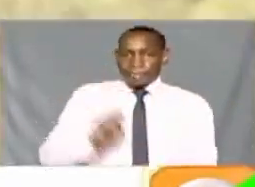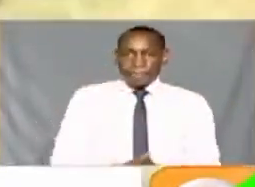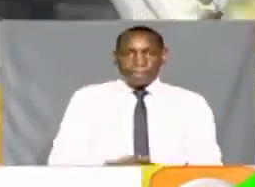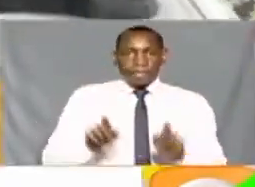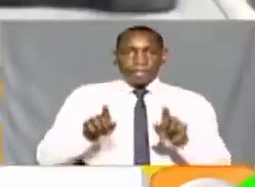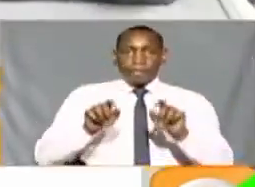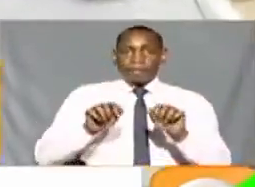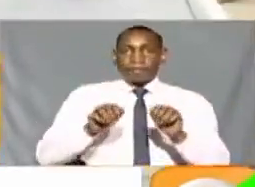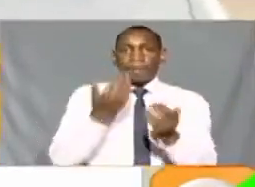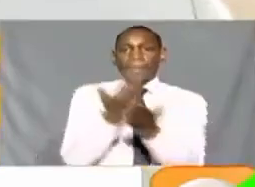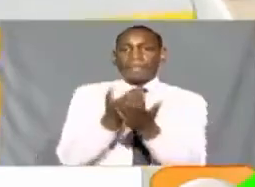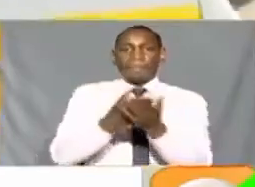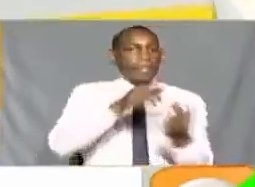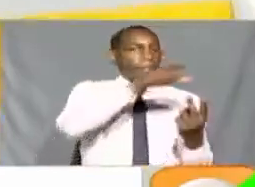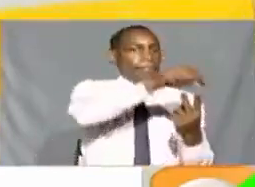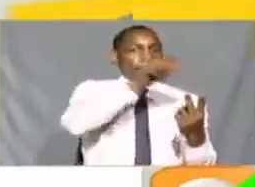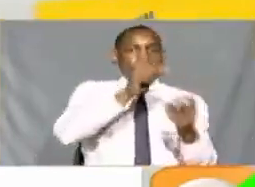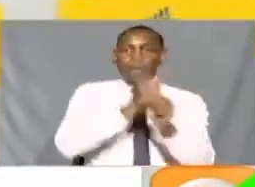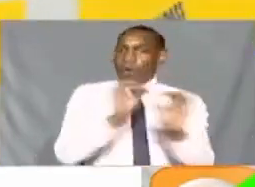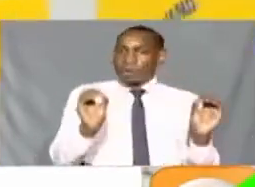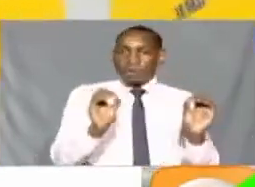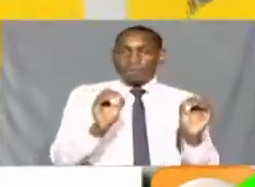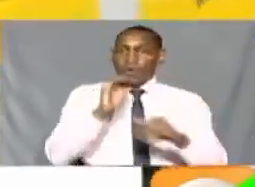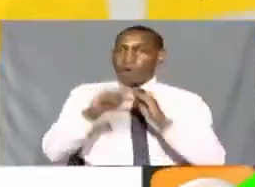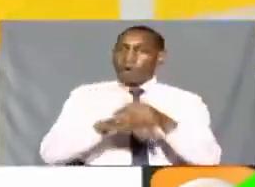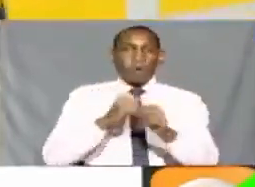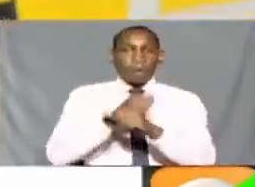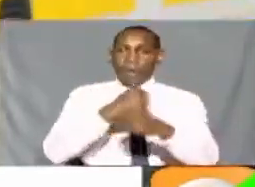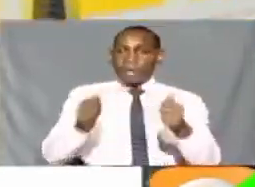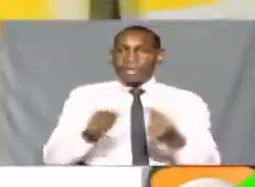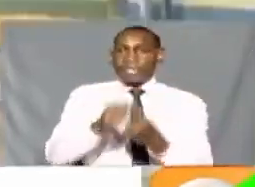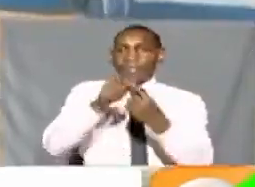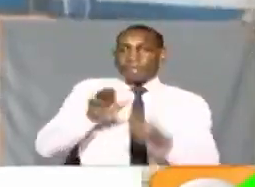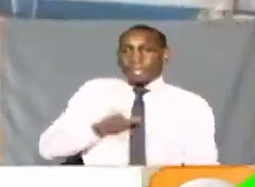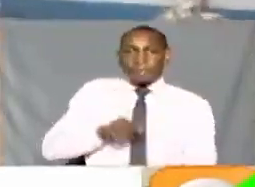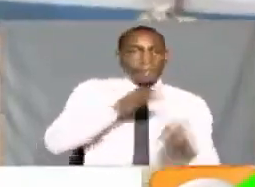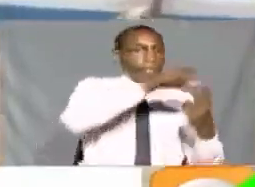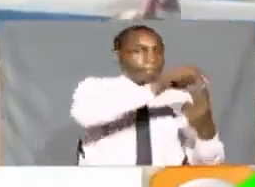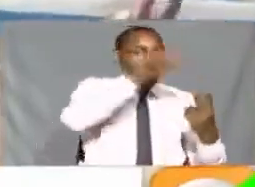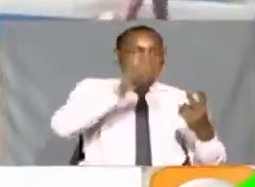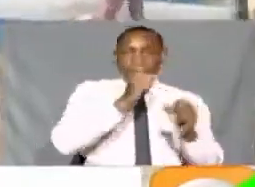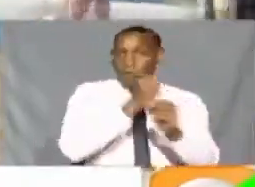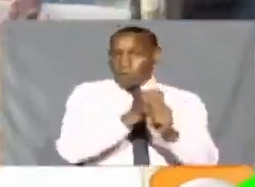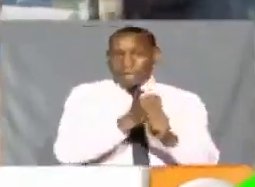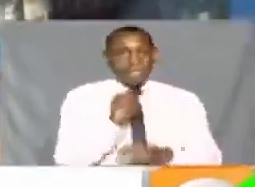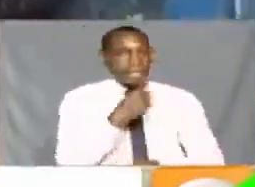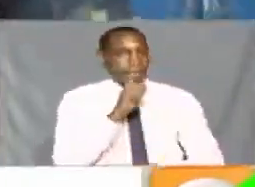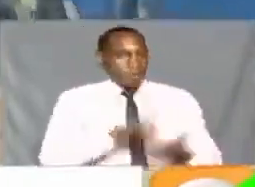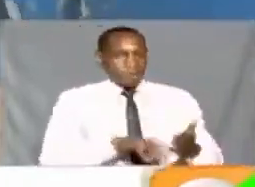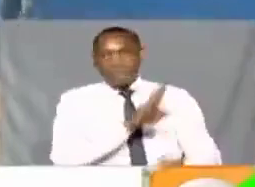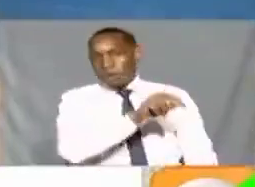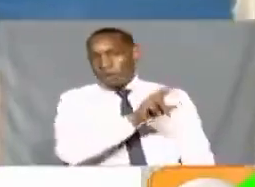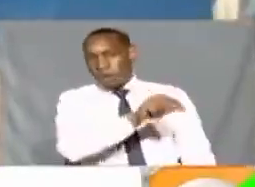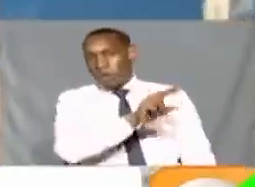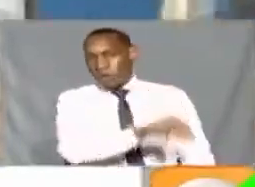watu wasichague kazi, kazi ni kazi. Kwanza wamama wanachaguaga kazi sana, sema hapana.